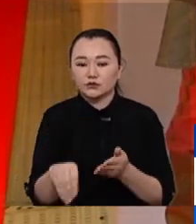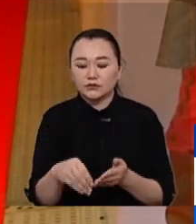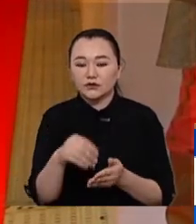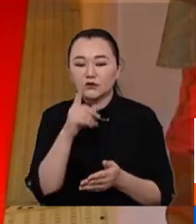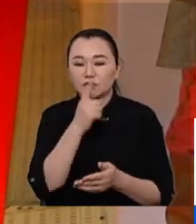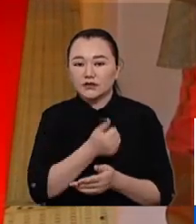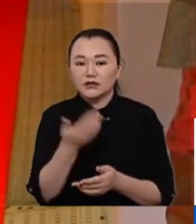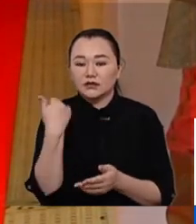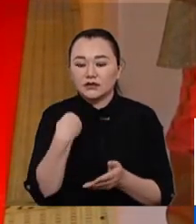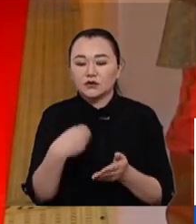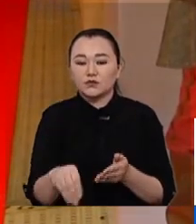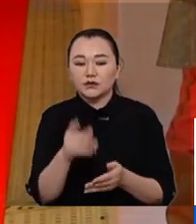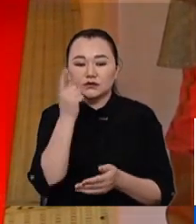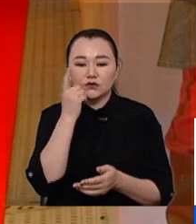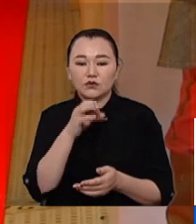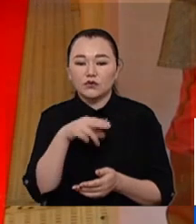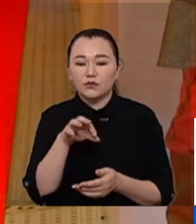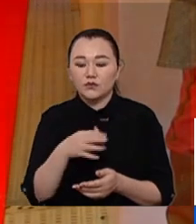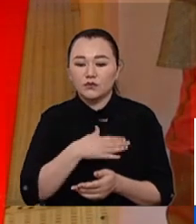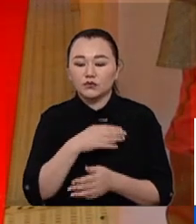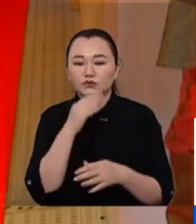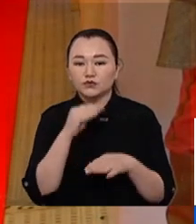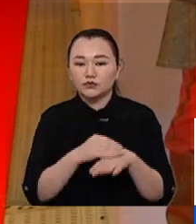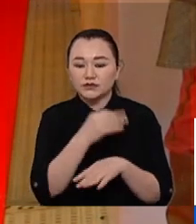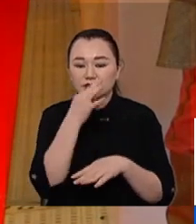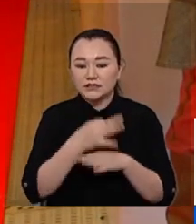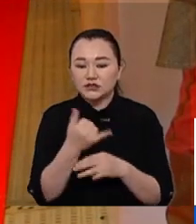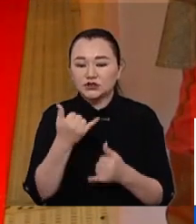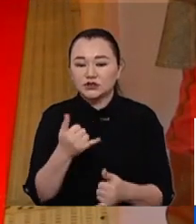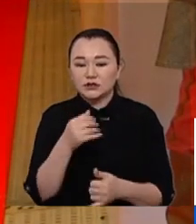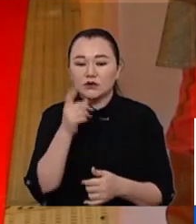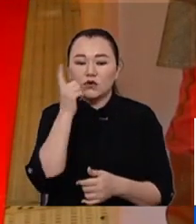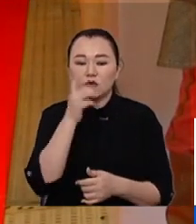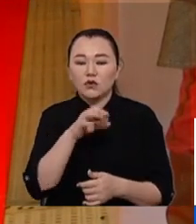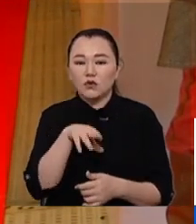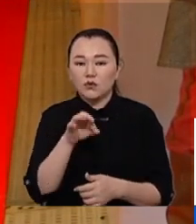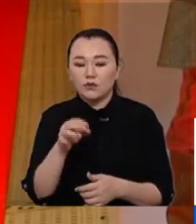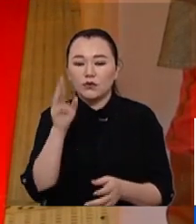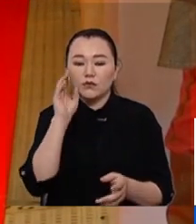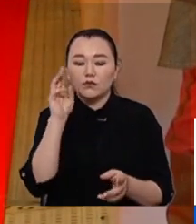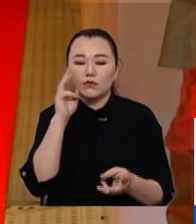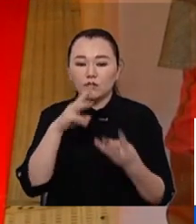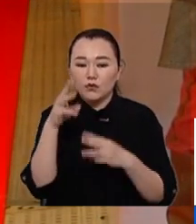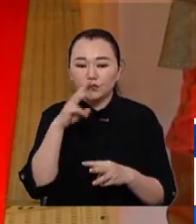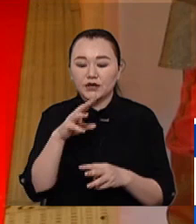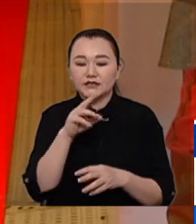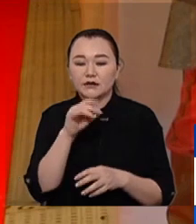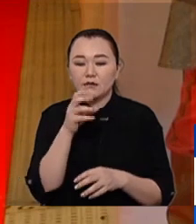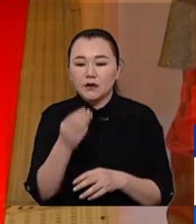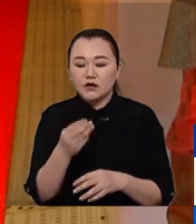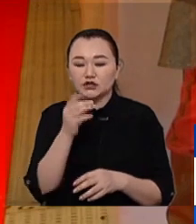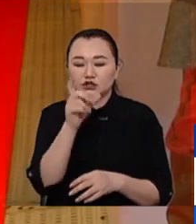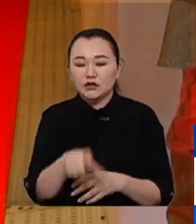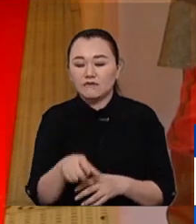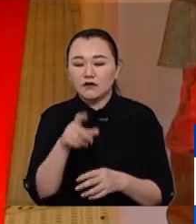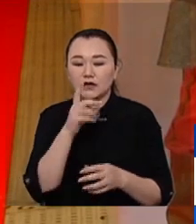Вот неделю, как я приобрела Oppo. Мой супруг сказал, что сейчас смартфоны Oppo в тренде. И к тому же Димаш –